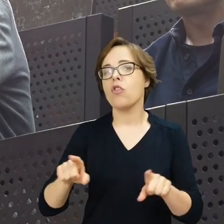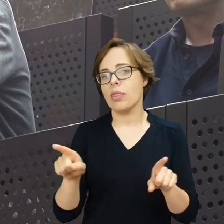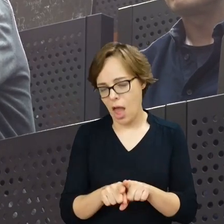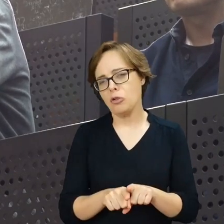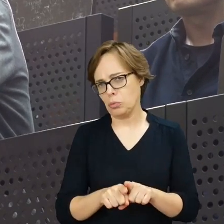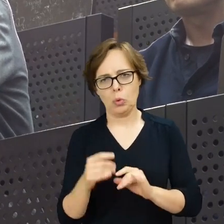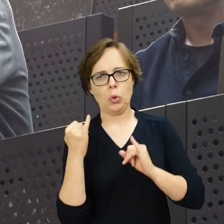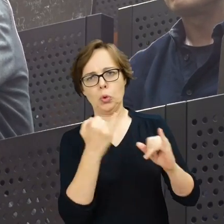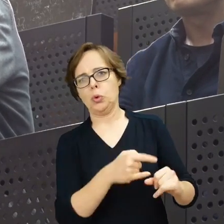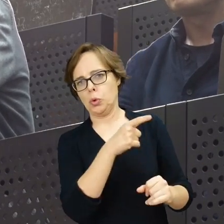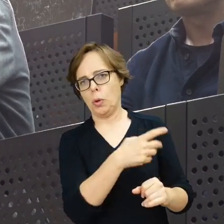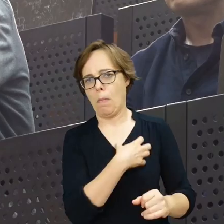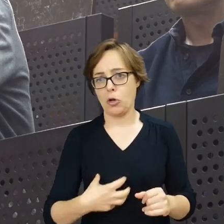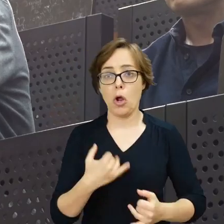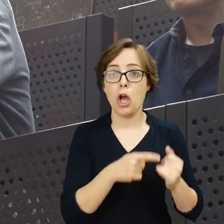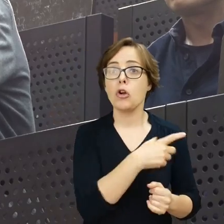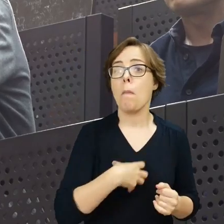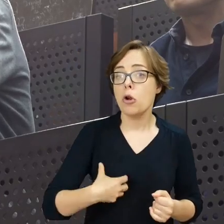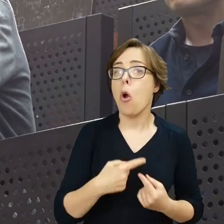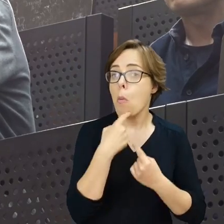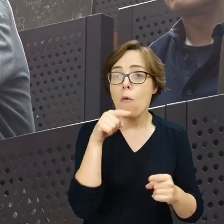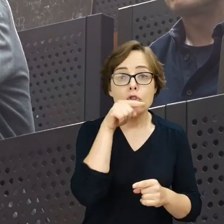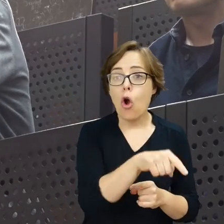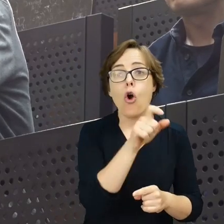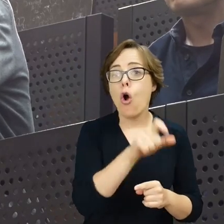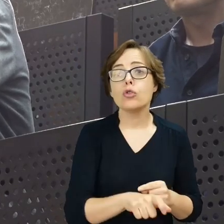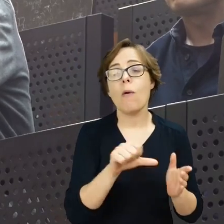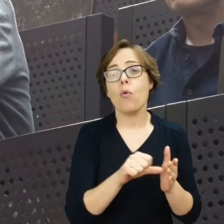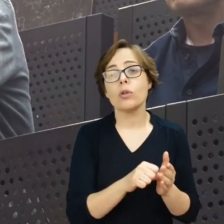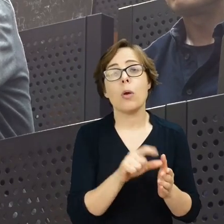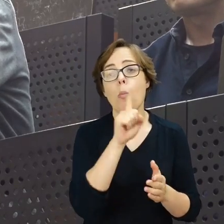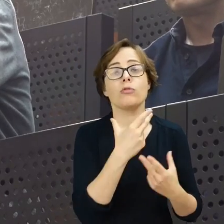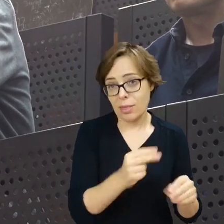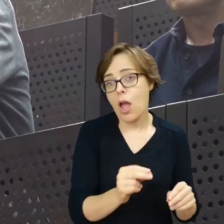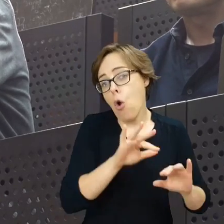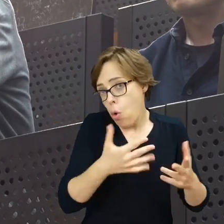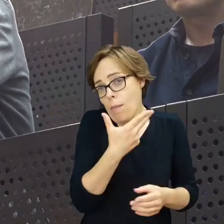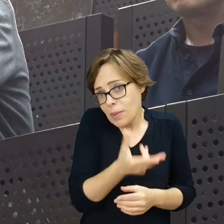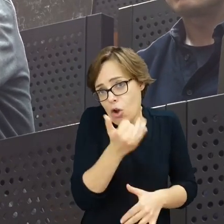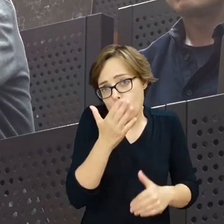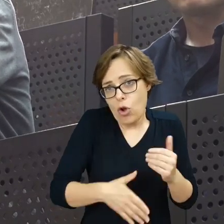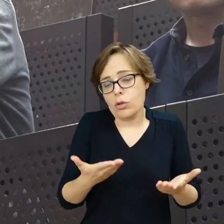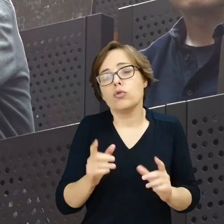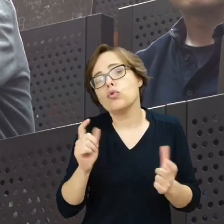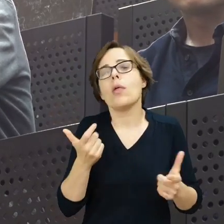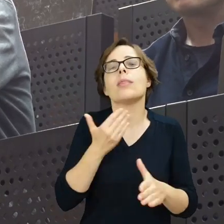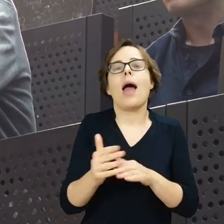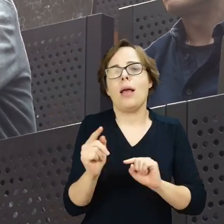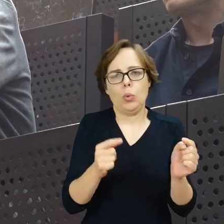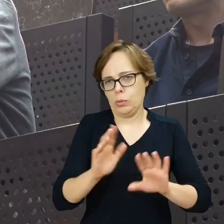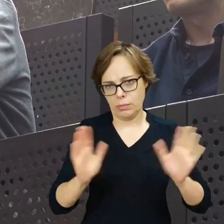marszałek twierdzi, że te osoby nie pełnią funkcji publicznych, no to z pewnością nie pełnią i nie ma tutaj co tego dalej